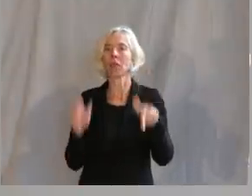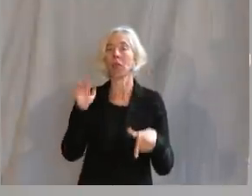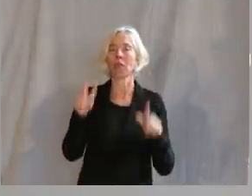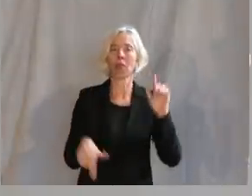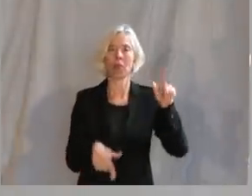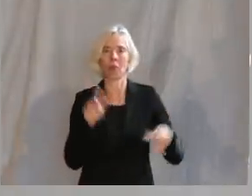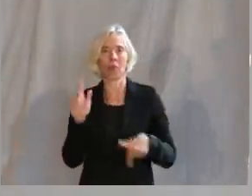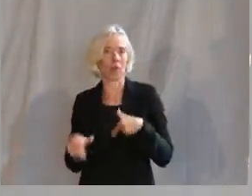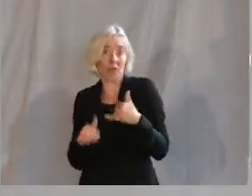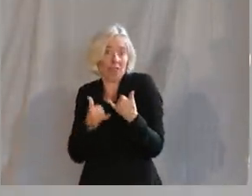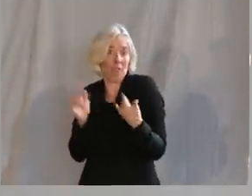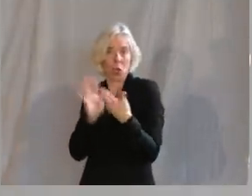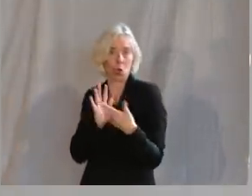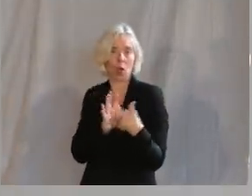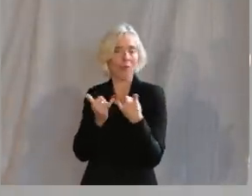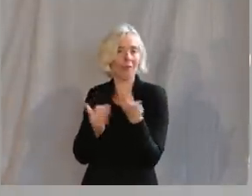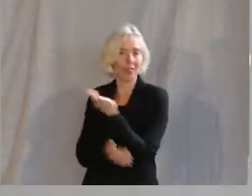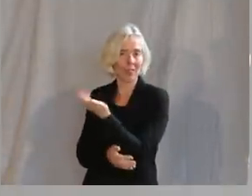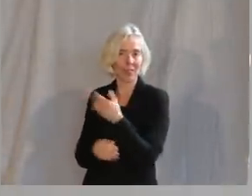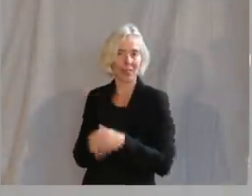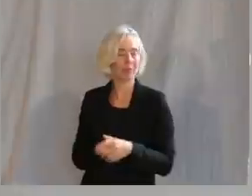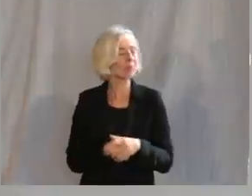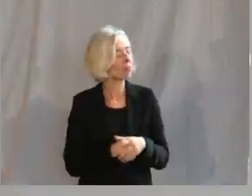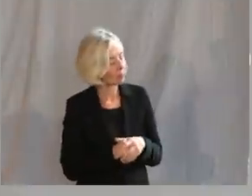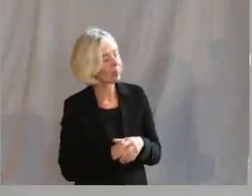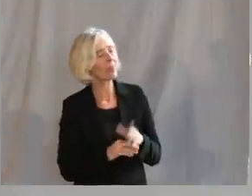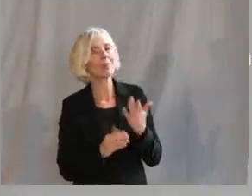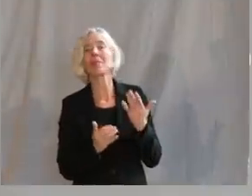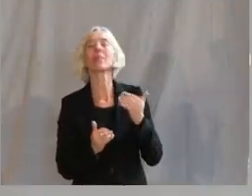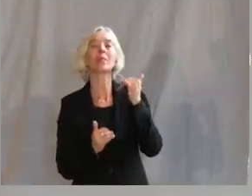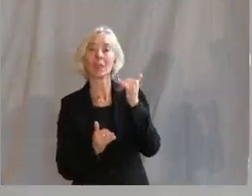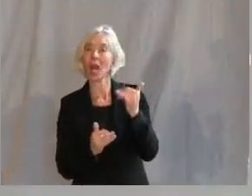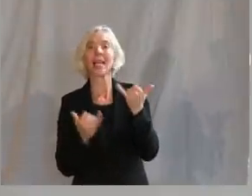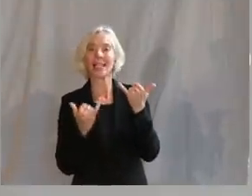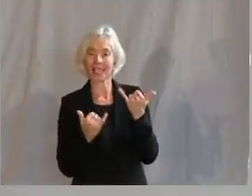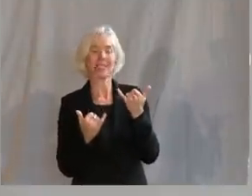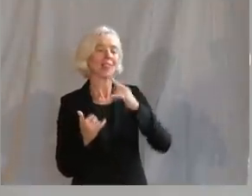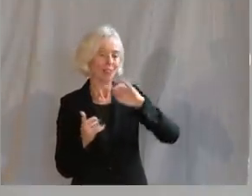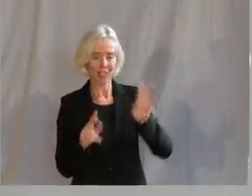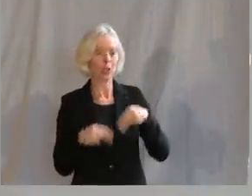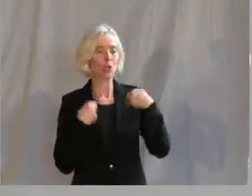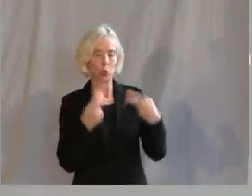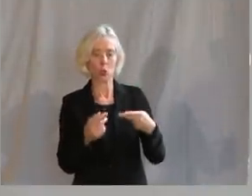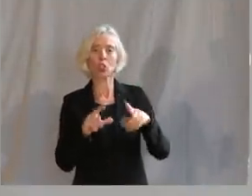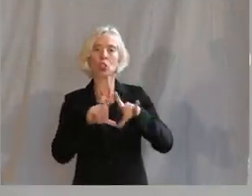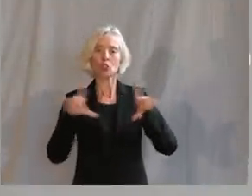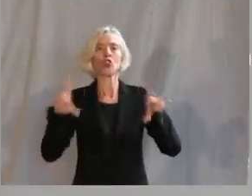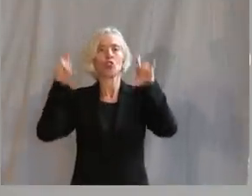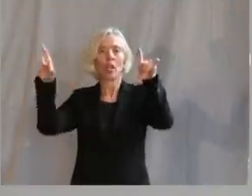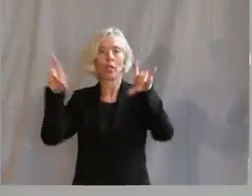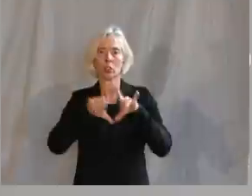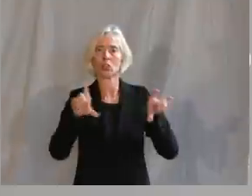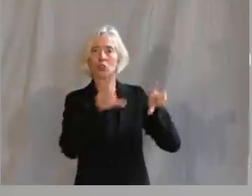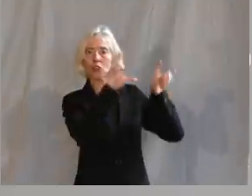diesen Bereichen, wo jetzt Maskenpflicht schon ab jetzt gilt, auch wieder verstärkt Schilder aufstellen. Aber natürlich werden auch die Kolleginnen und